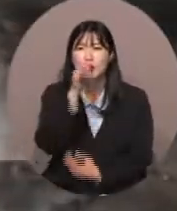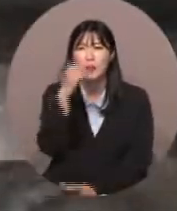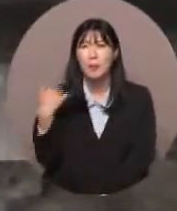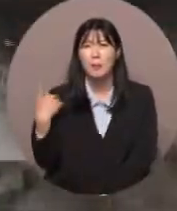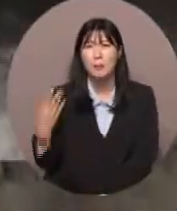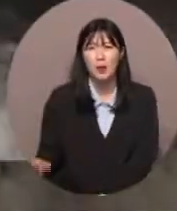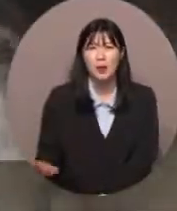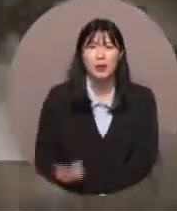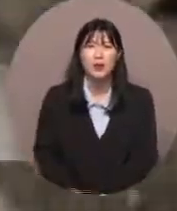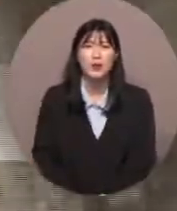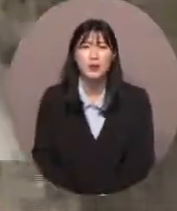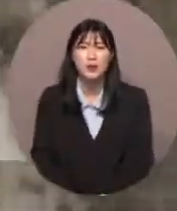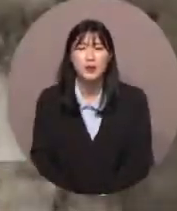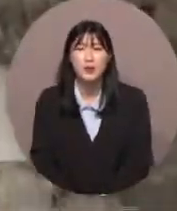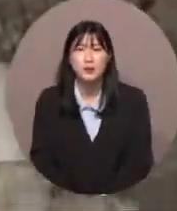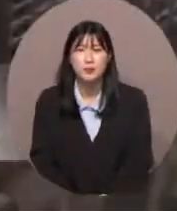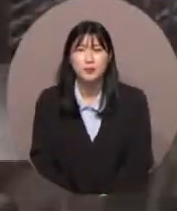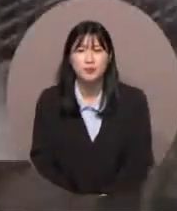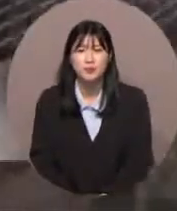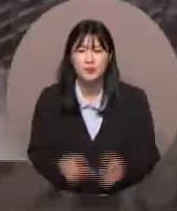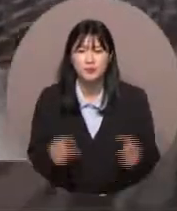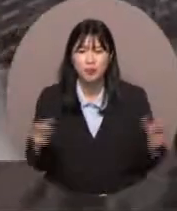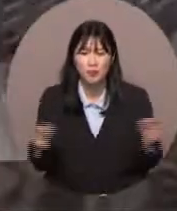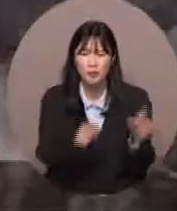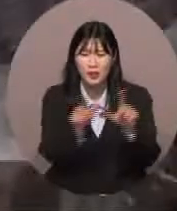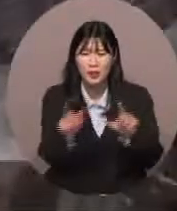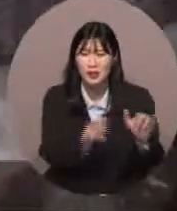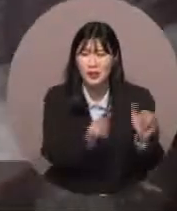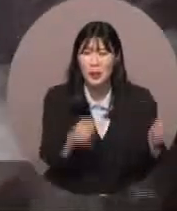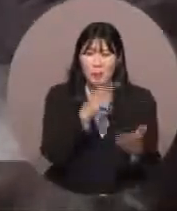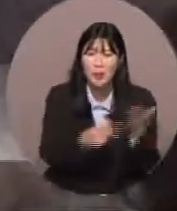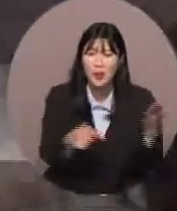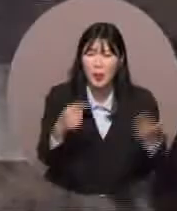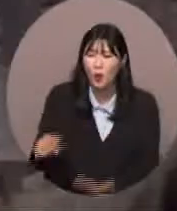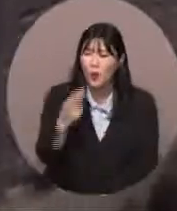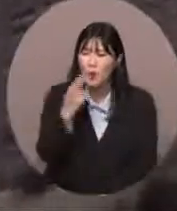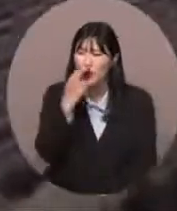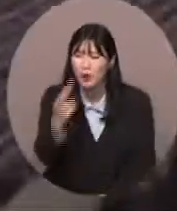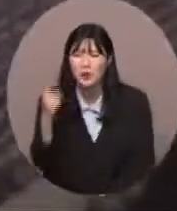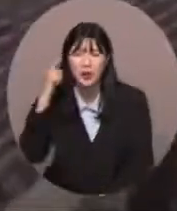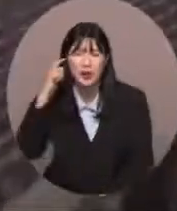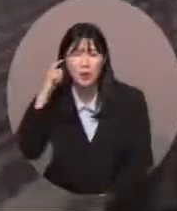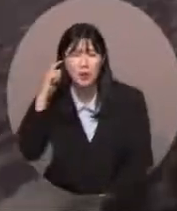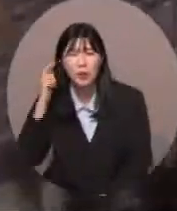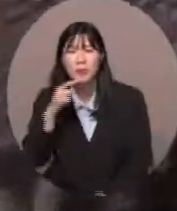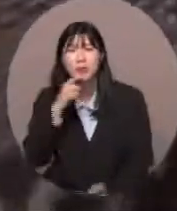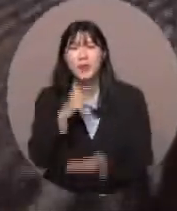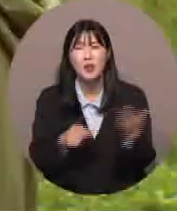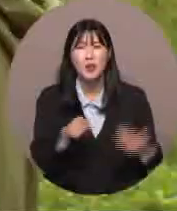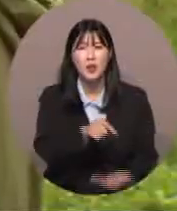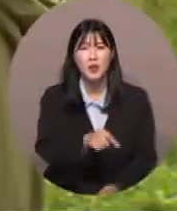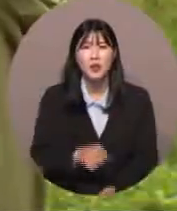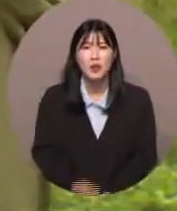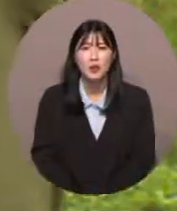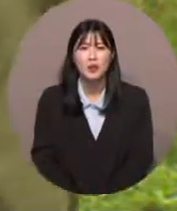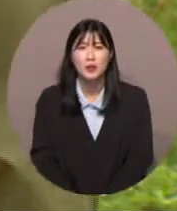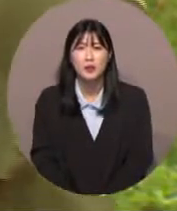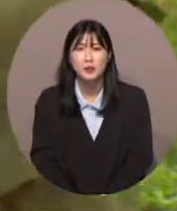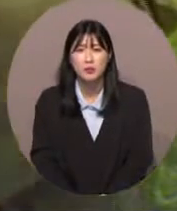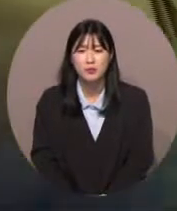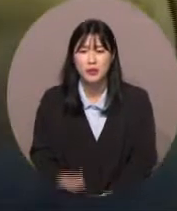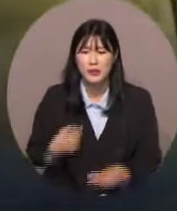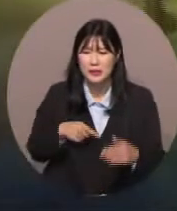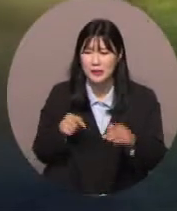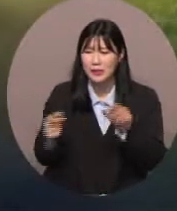방치돼 있습니다. 주민들은 사육장에서 발생하는 소음과 악취로 인한 고통을 호소합니다. 그래서 그쪽으로 올라